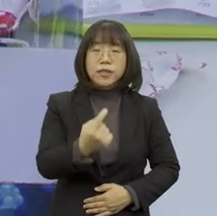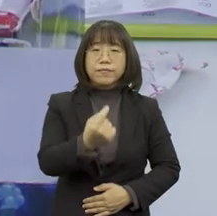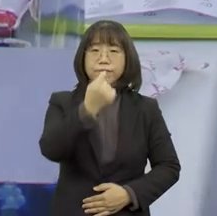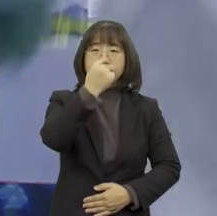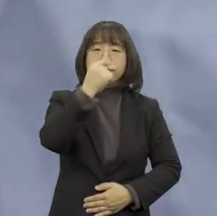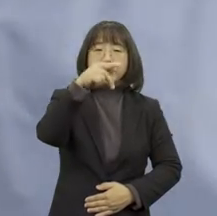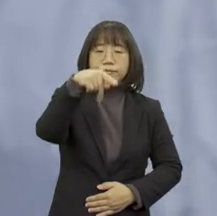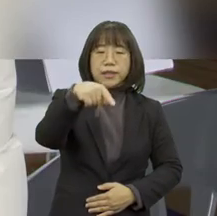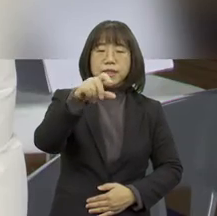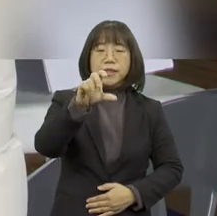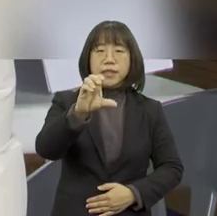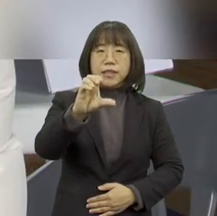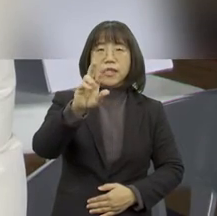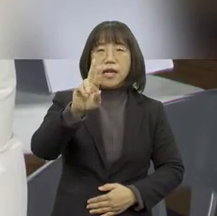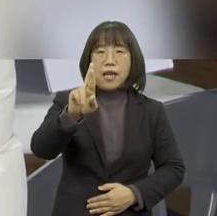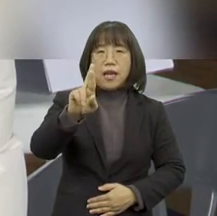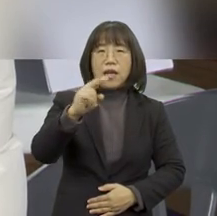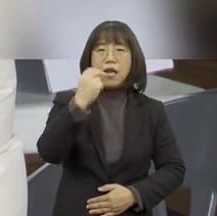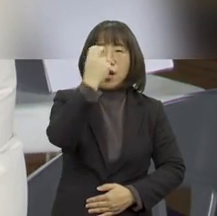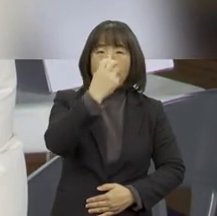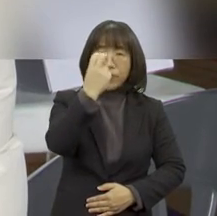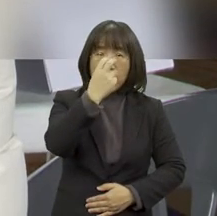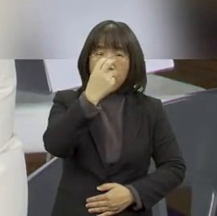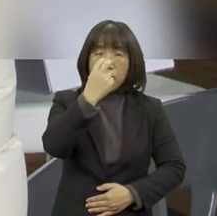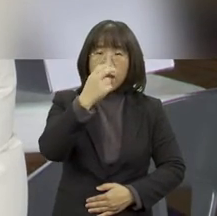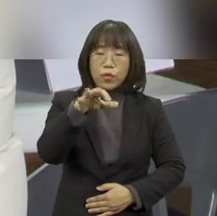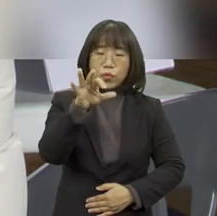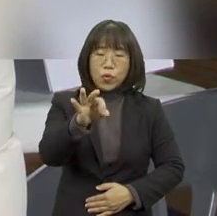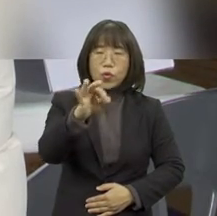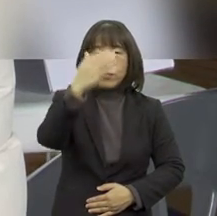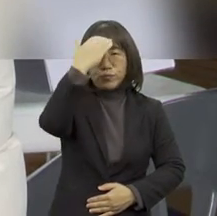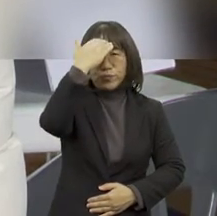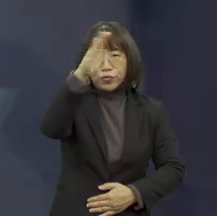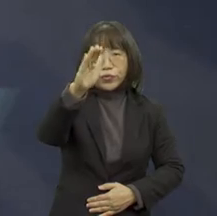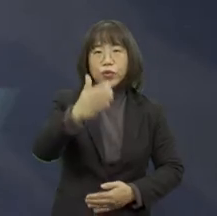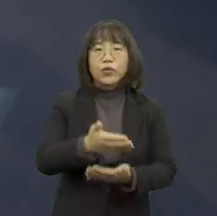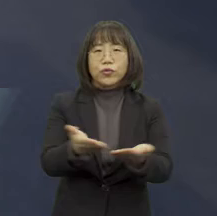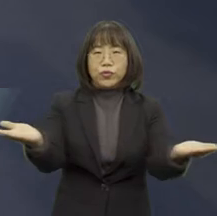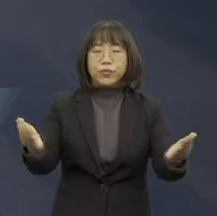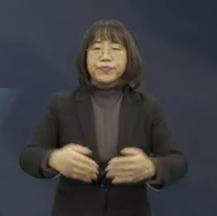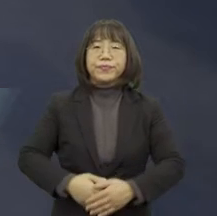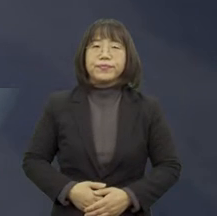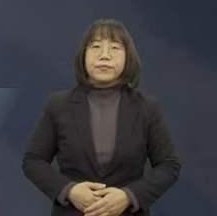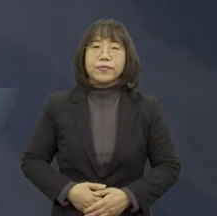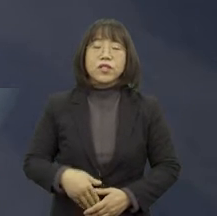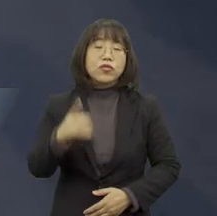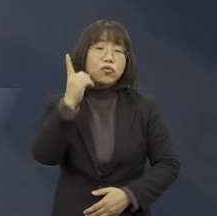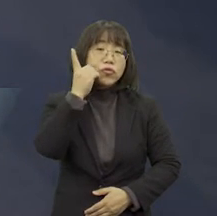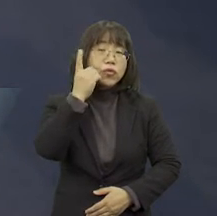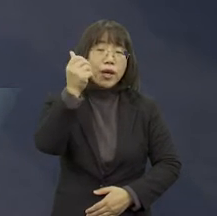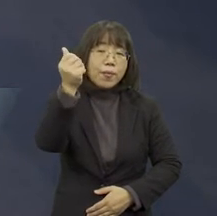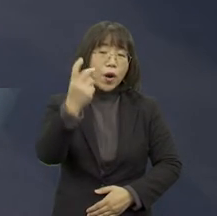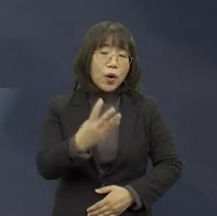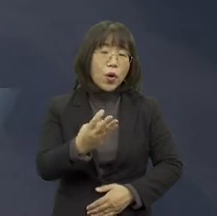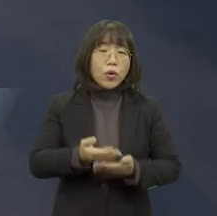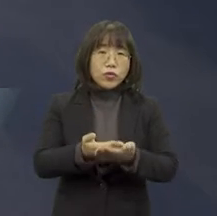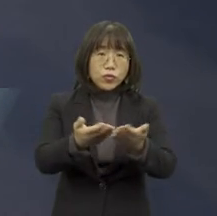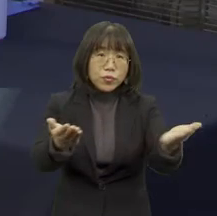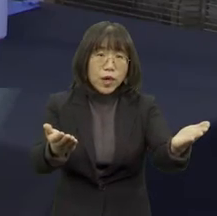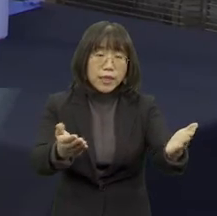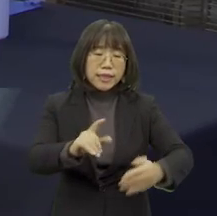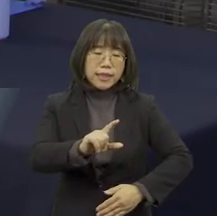검 차는 b 인도도 말 pcr 검사를 원칙으로 진행되며 비용은 전액 무료입니다 또